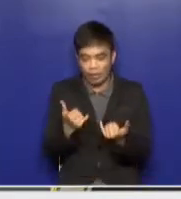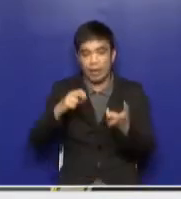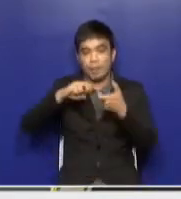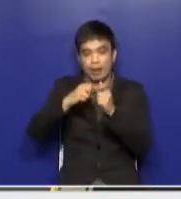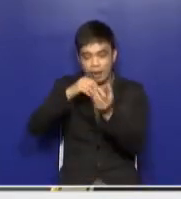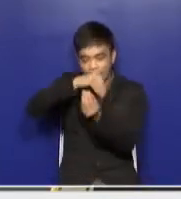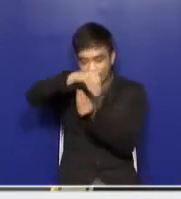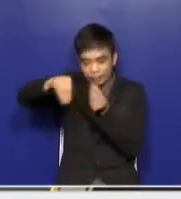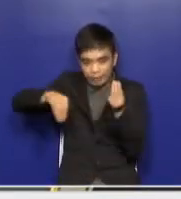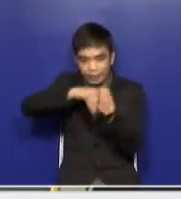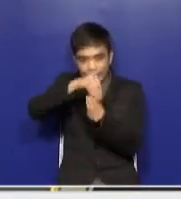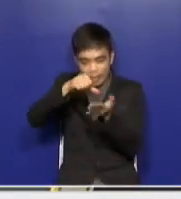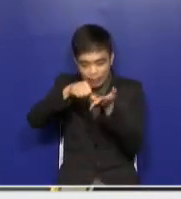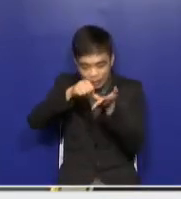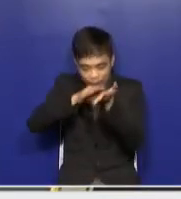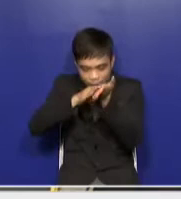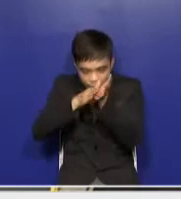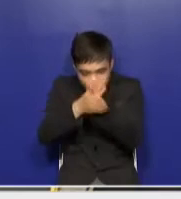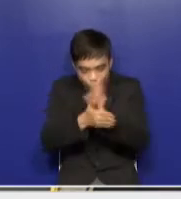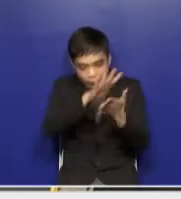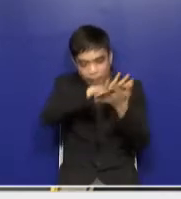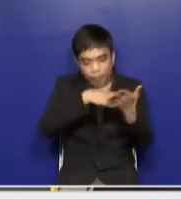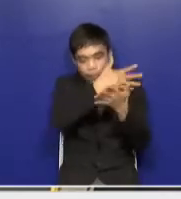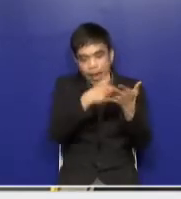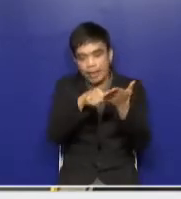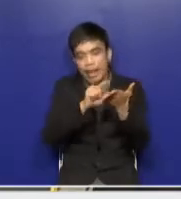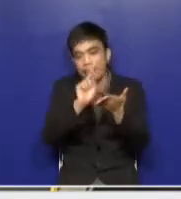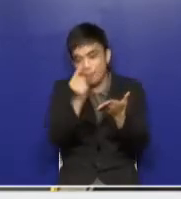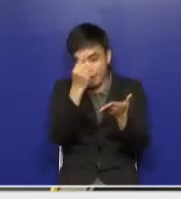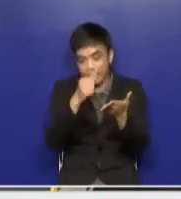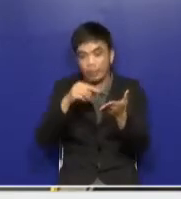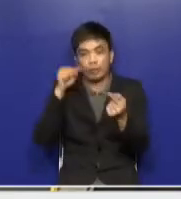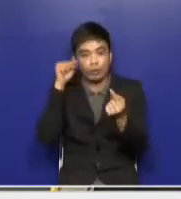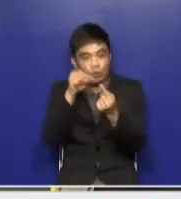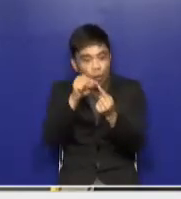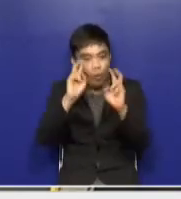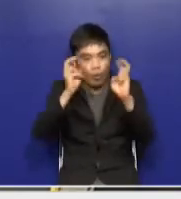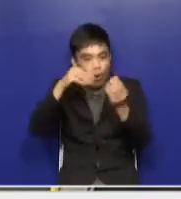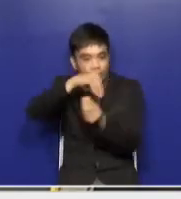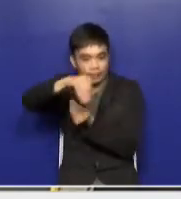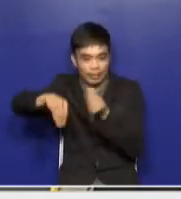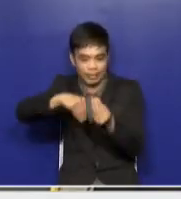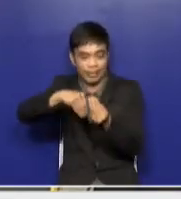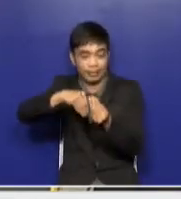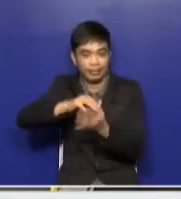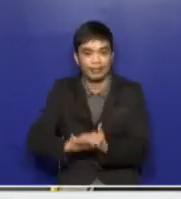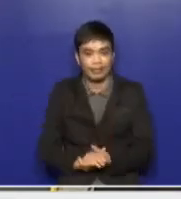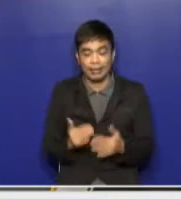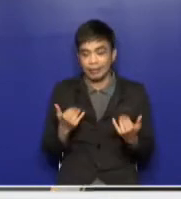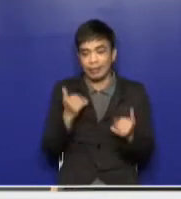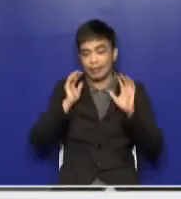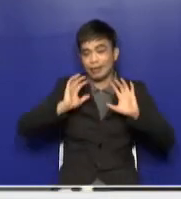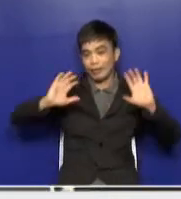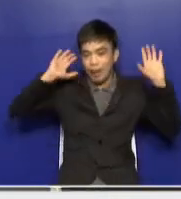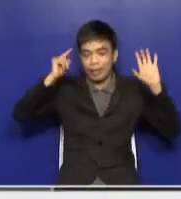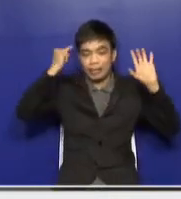ที่อาจจะต้องมีการปรับปรุงตัวแผนปฏิรูปประเทศเนี่ยผมขอเรียนอย่างนี้ครับว่ารัฐบาลเนี่ยได้ใช้กลไกในการแก้ปัญห